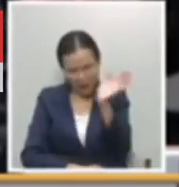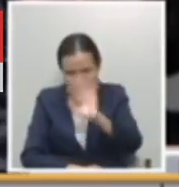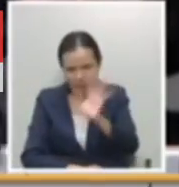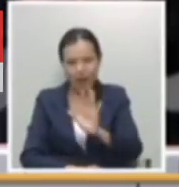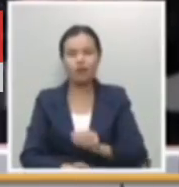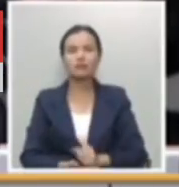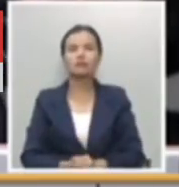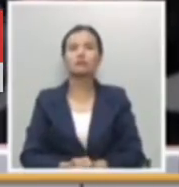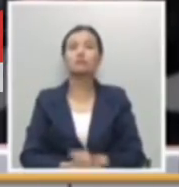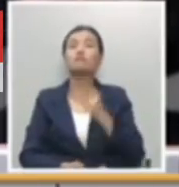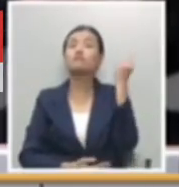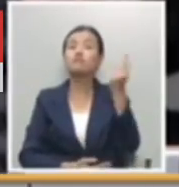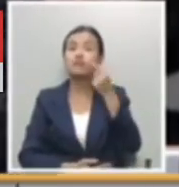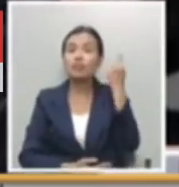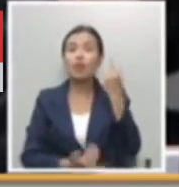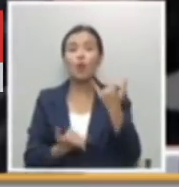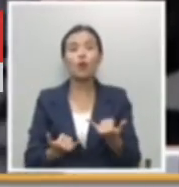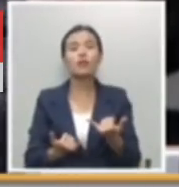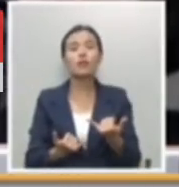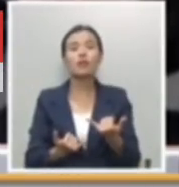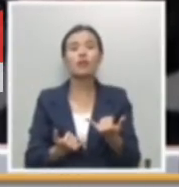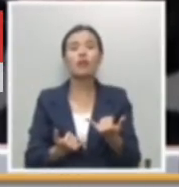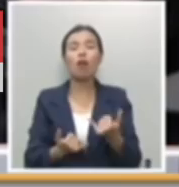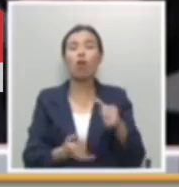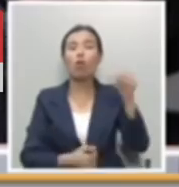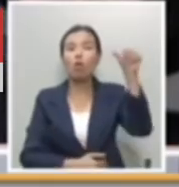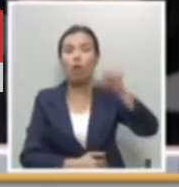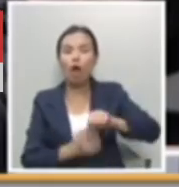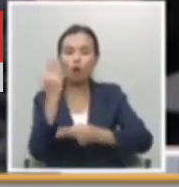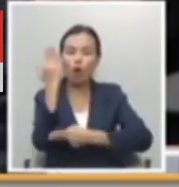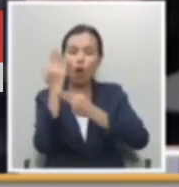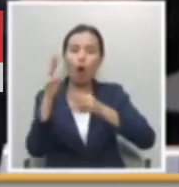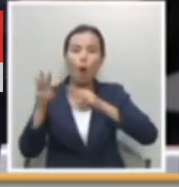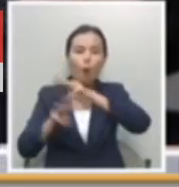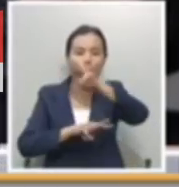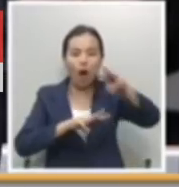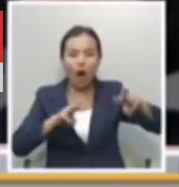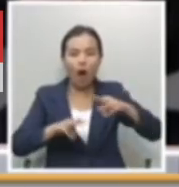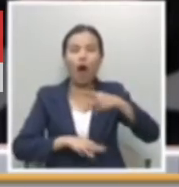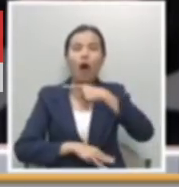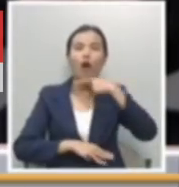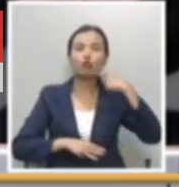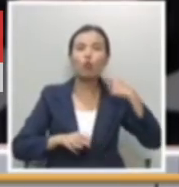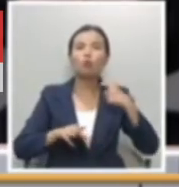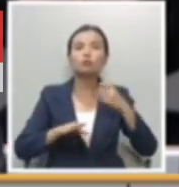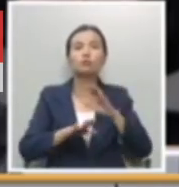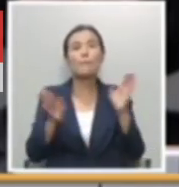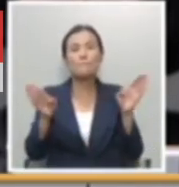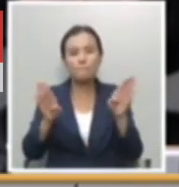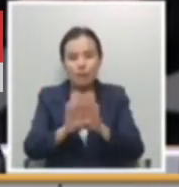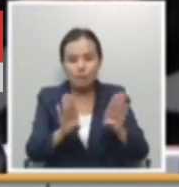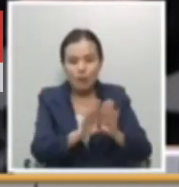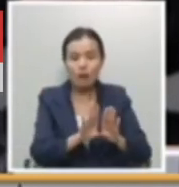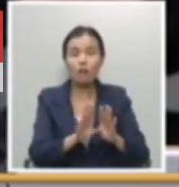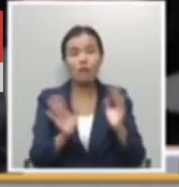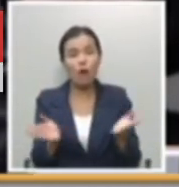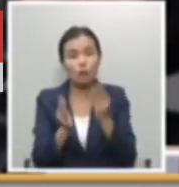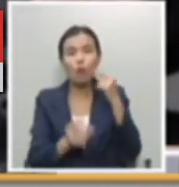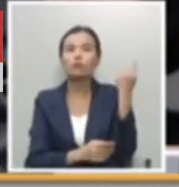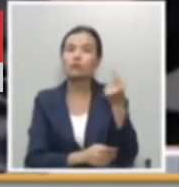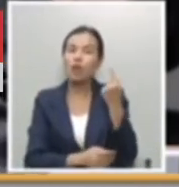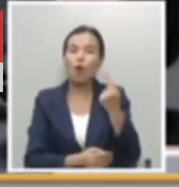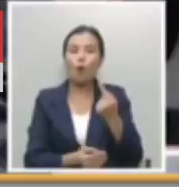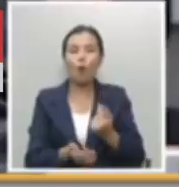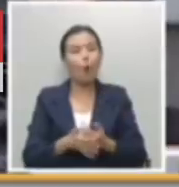ะท่องเที่ยวแล้วครับวันนี้สุดนะโรงแรมล้างปิดกิจการนี่เหรอท่านกระตุ้นการท่องเที่ยวโอ้โห